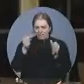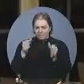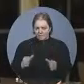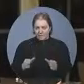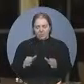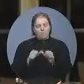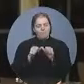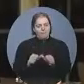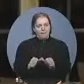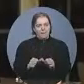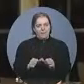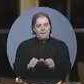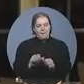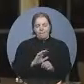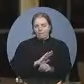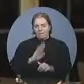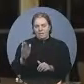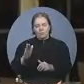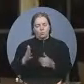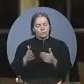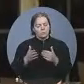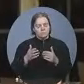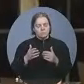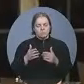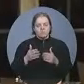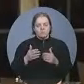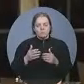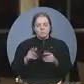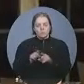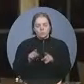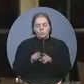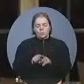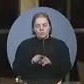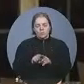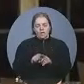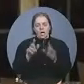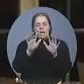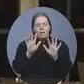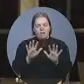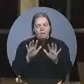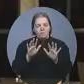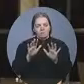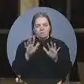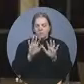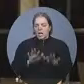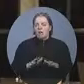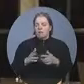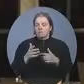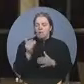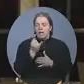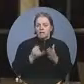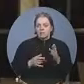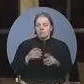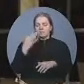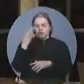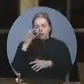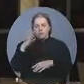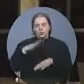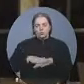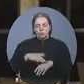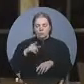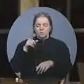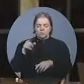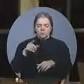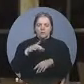On va avoir des affiches permanentes sur tous les espaces, Monsieur le Président, et on va avoir des artistes là, francophones, sur terrain. Les langues officielles vont être